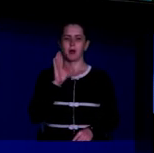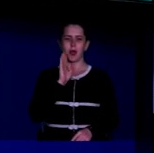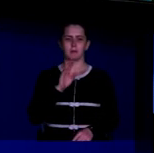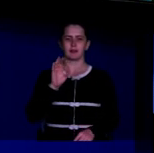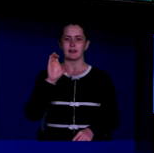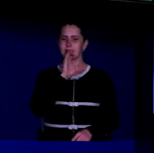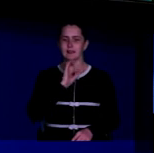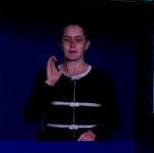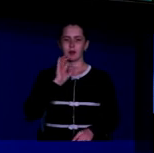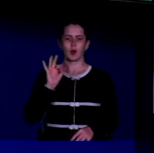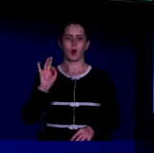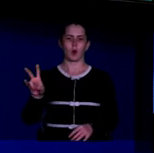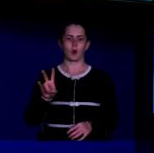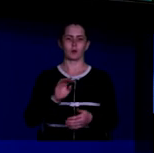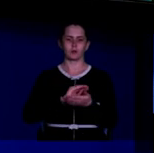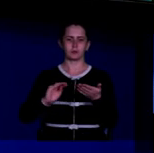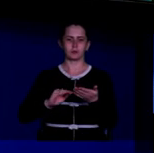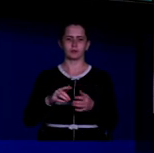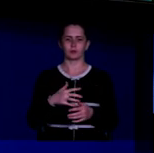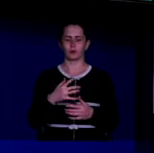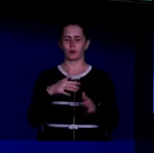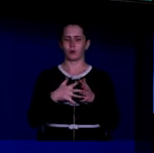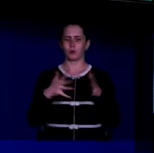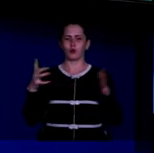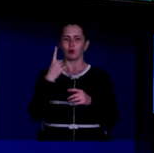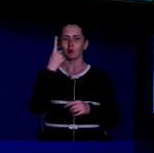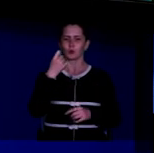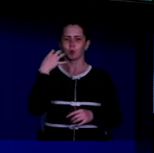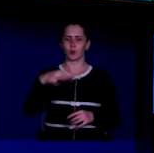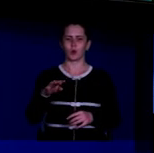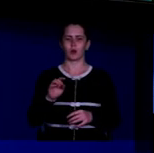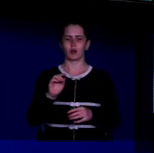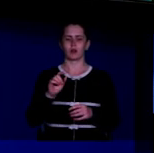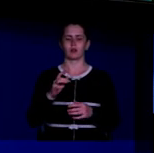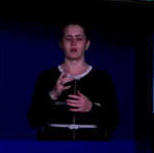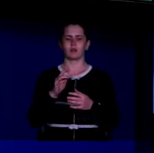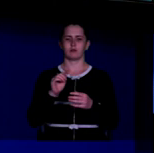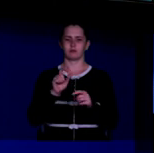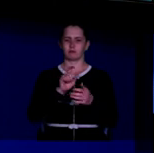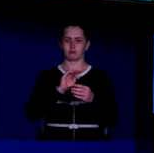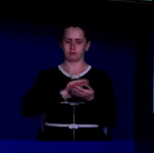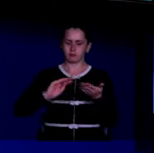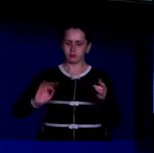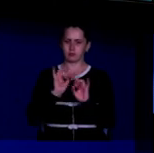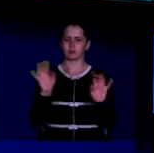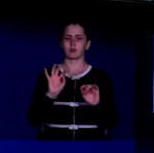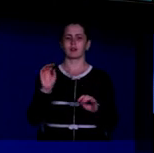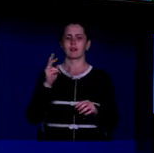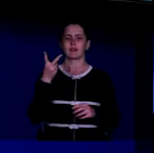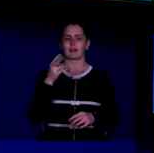ребята, написал более 140 произведений для детей разного возраста. Его